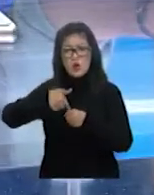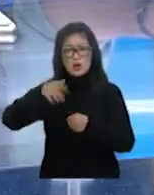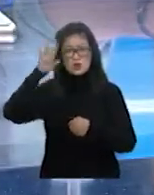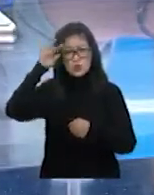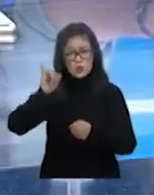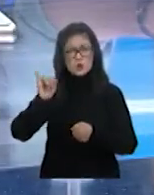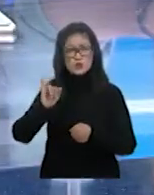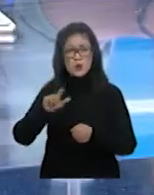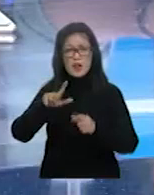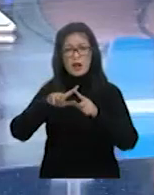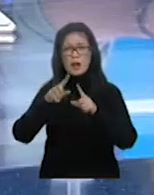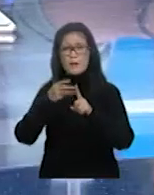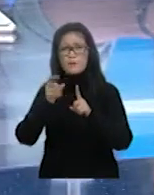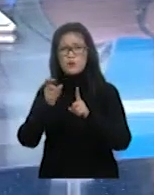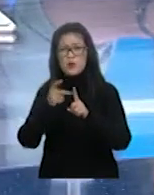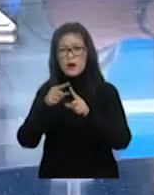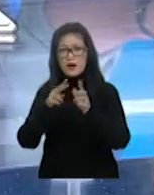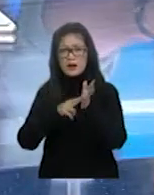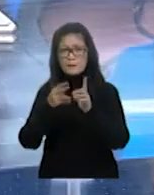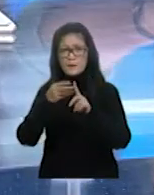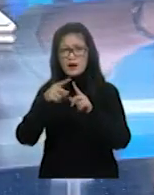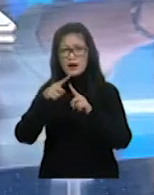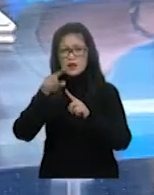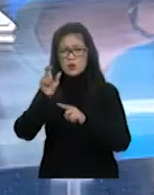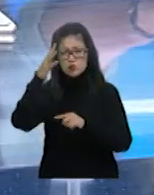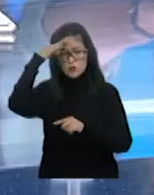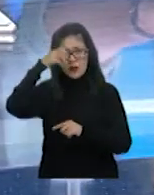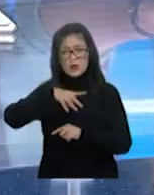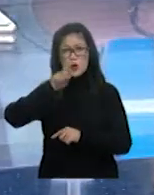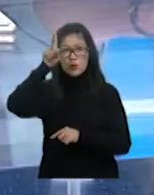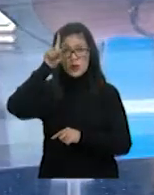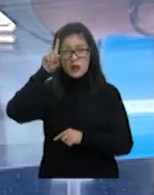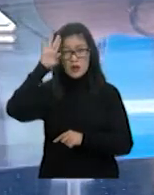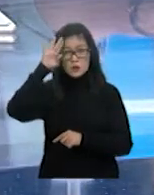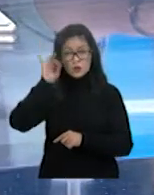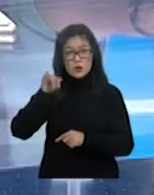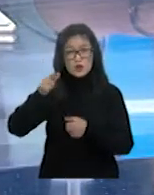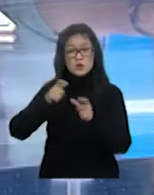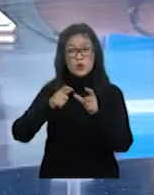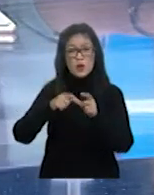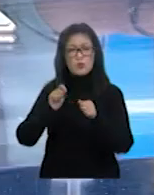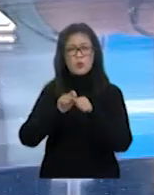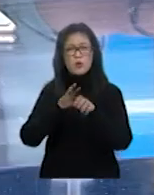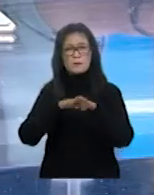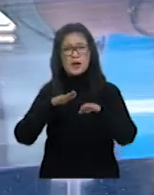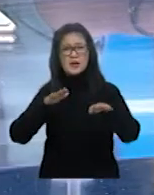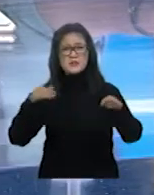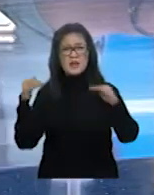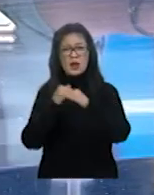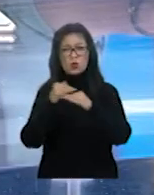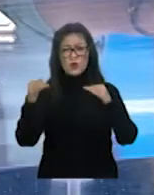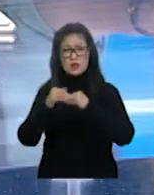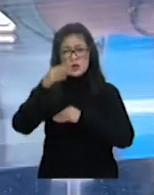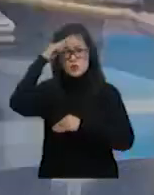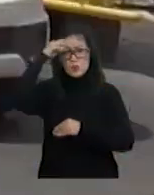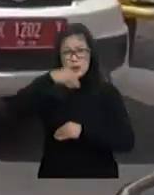juga terjadi di Labuan Batu, Sumatera Utara. Kelangkaan solar mengakibatkan kemacetan arus lalu lintas di jalan lintas Sisi Mangaraja, Labuan